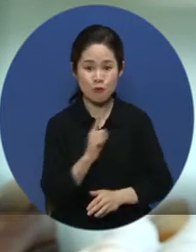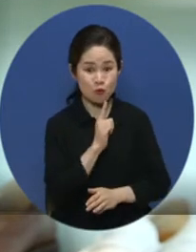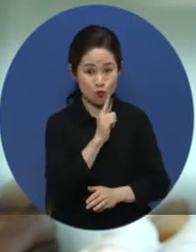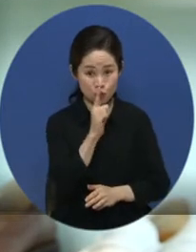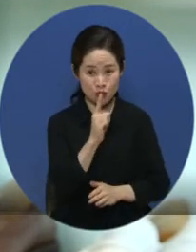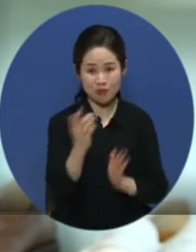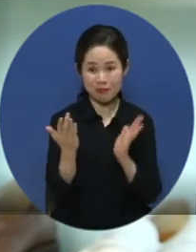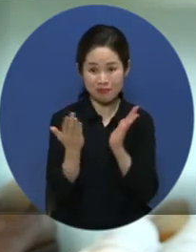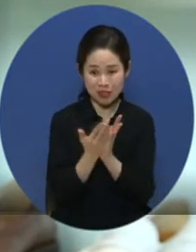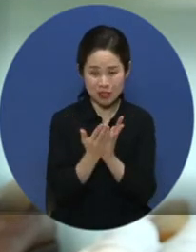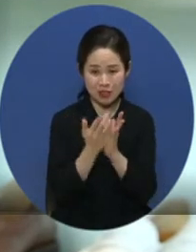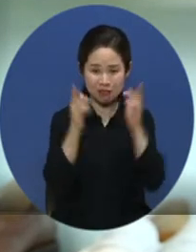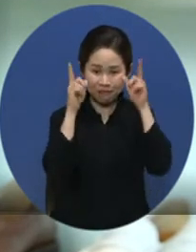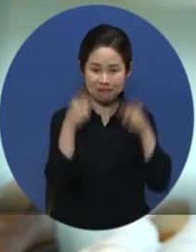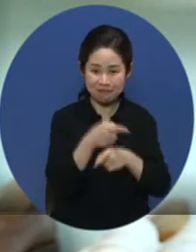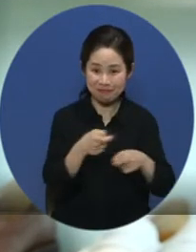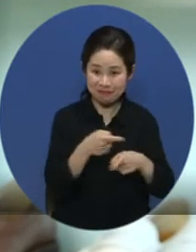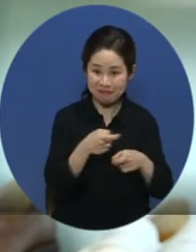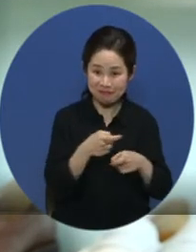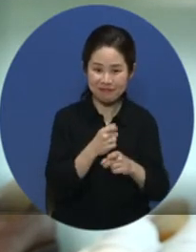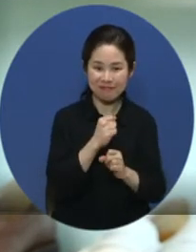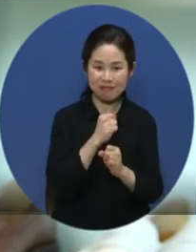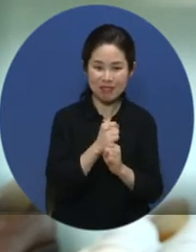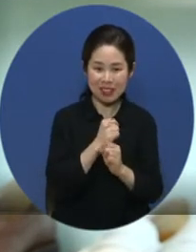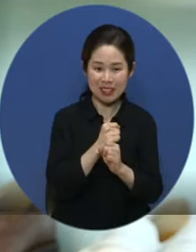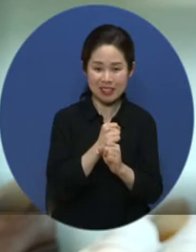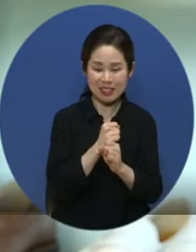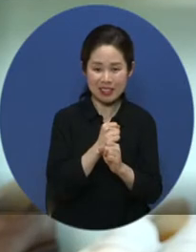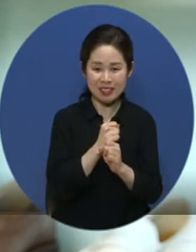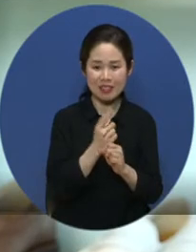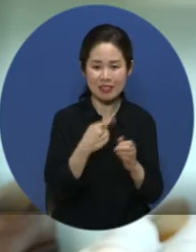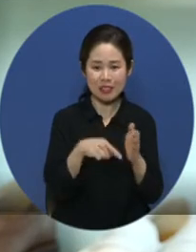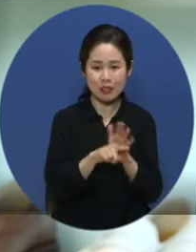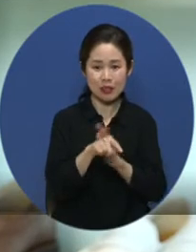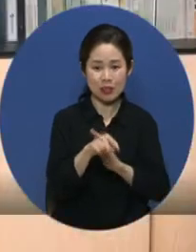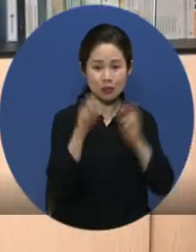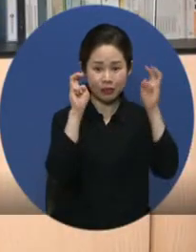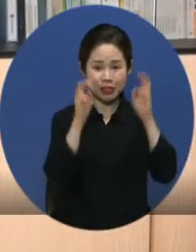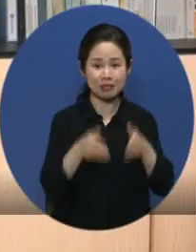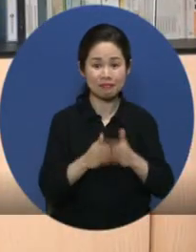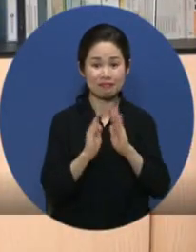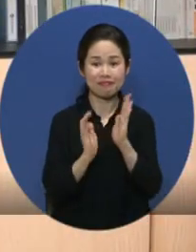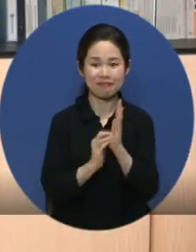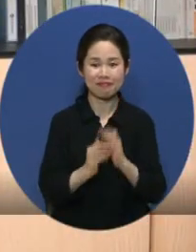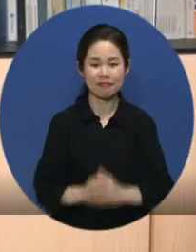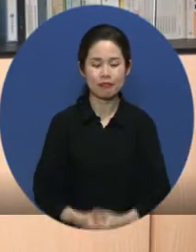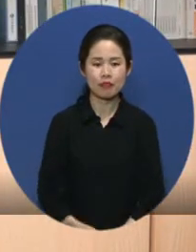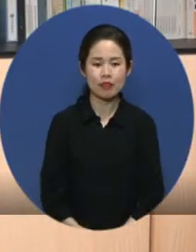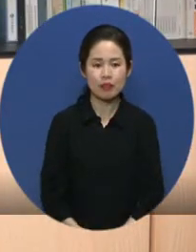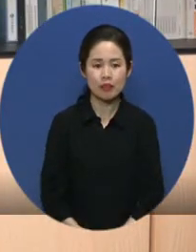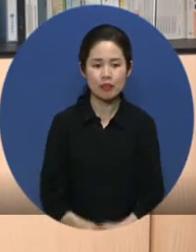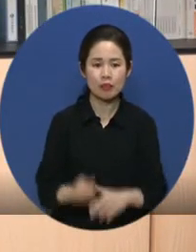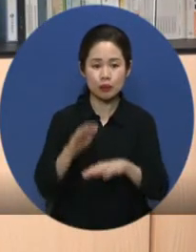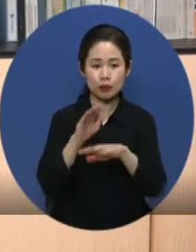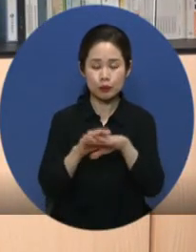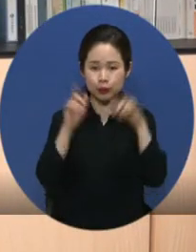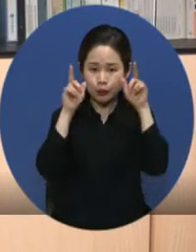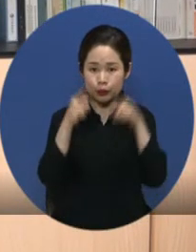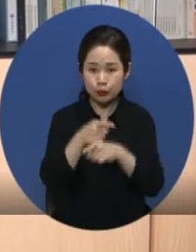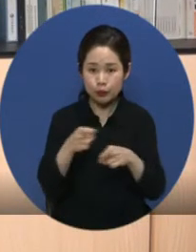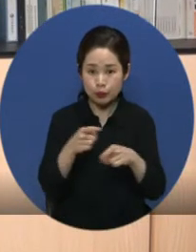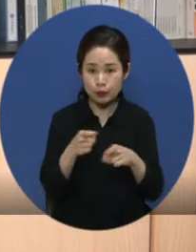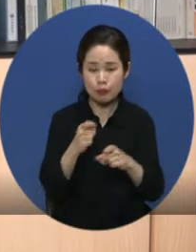우리 소비자들을 확보하기 위해서 만들어진 기업입니다. 그럼 수제 구두 제조 사업을 시작하게